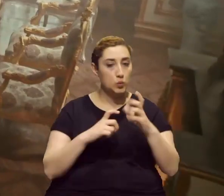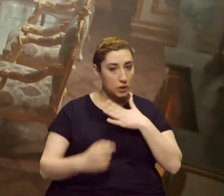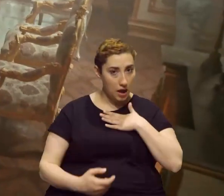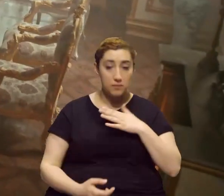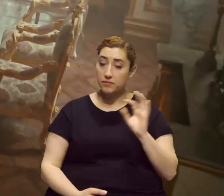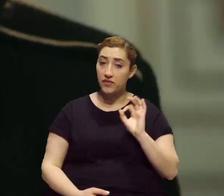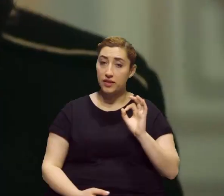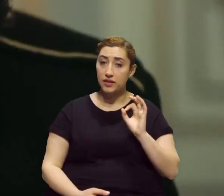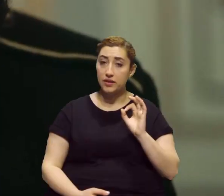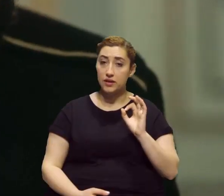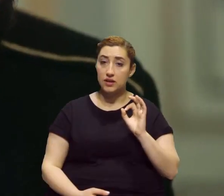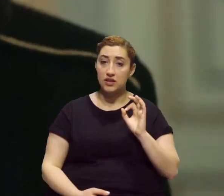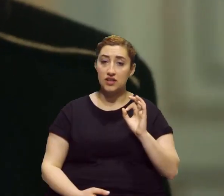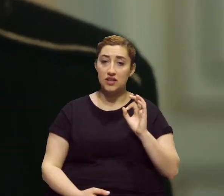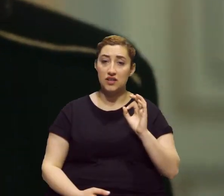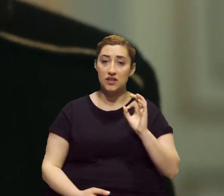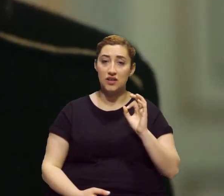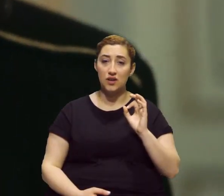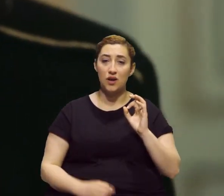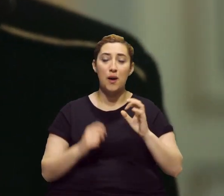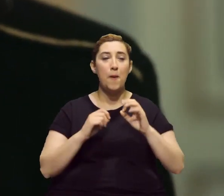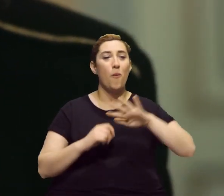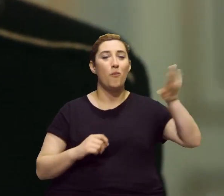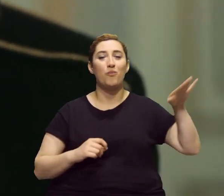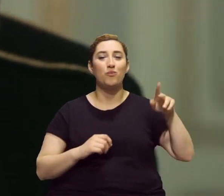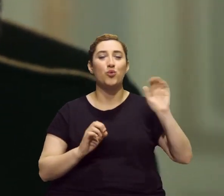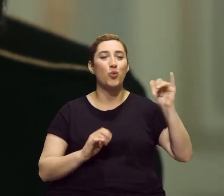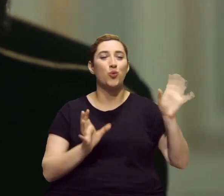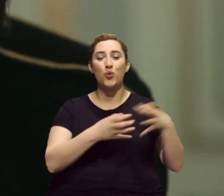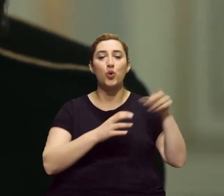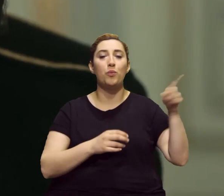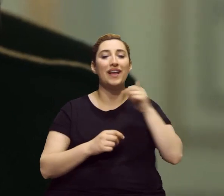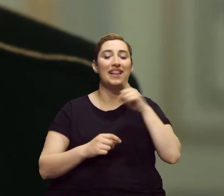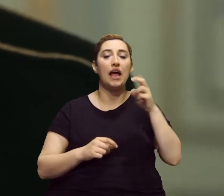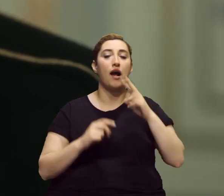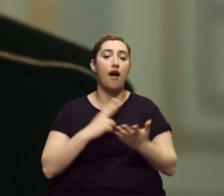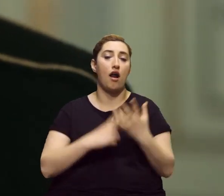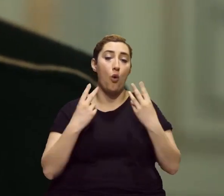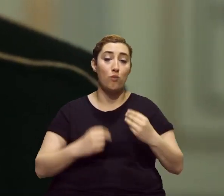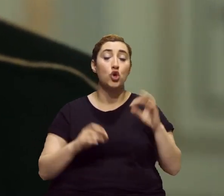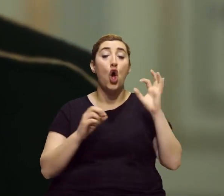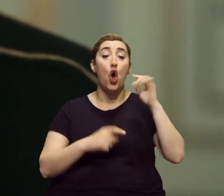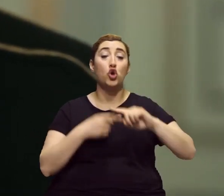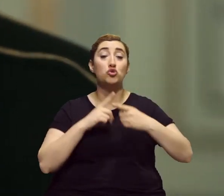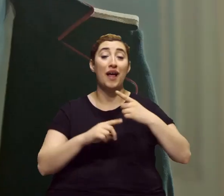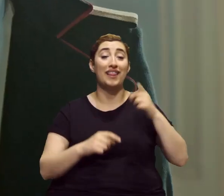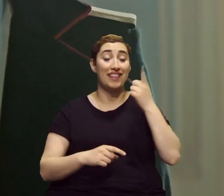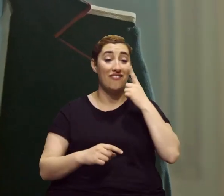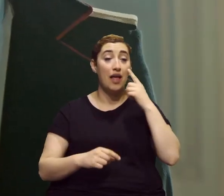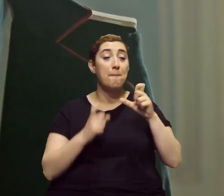Sultanım. Evet. Şer cephesi Londra'da şu kararı almış. Osmanlı Devleti Balkanlarda ıslahat